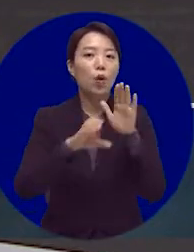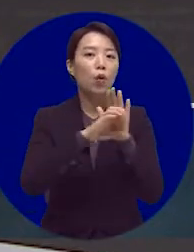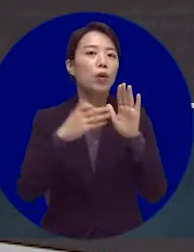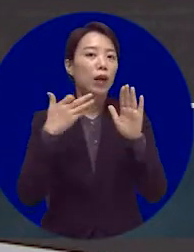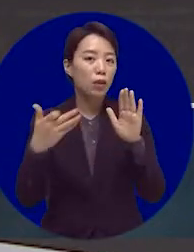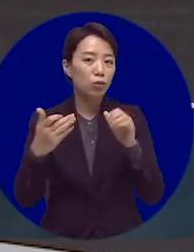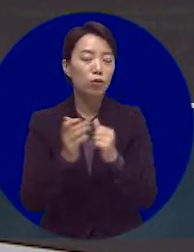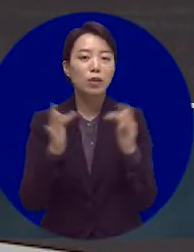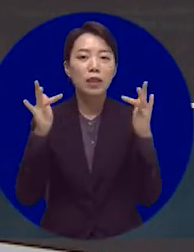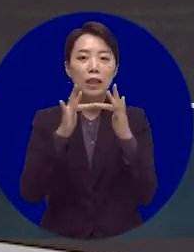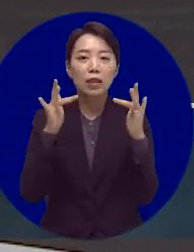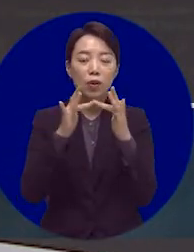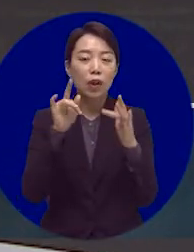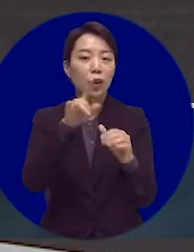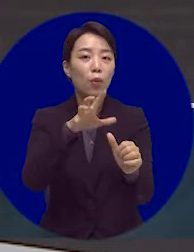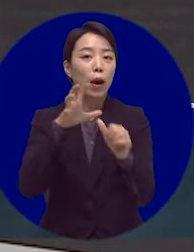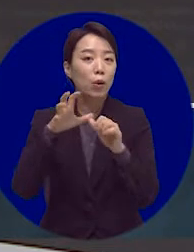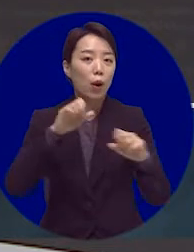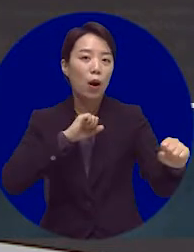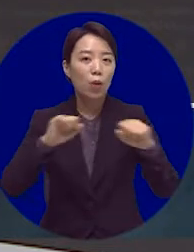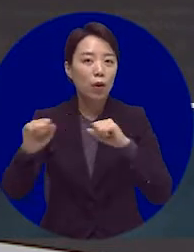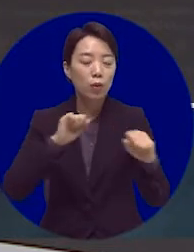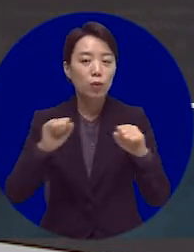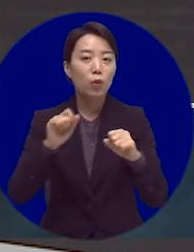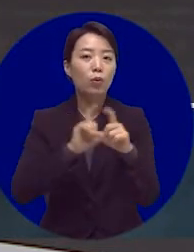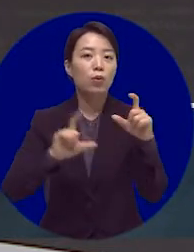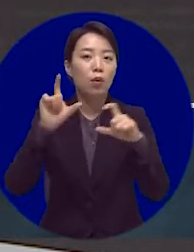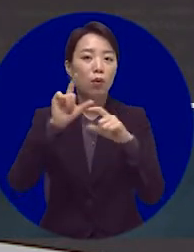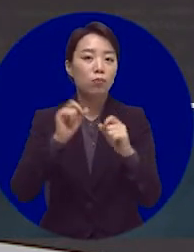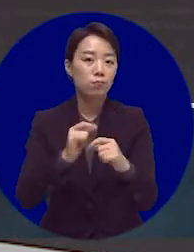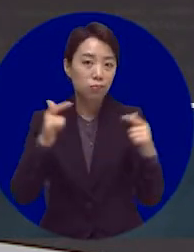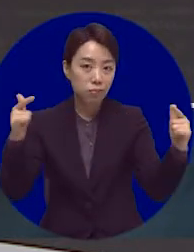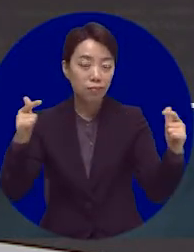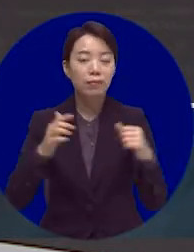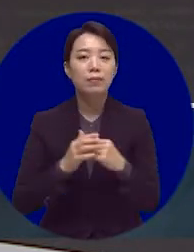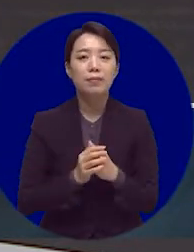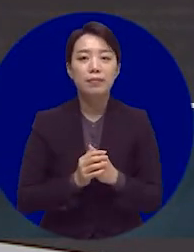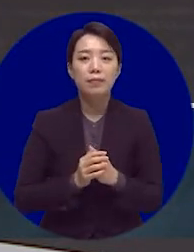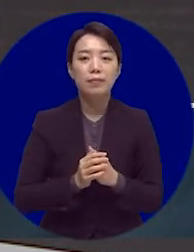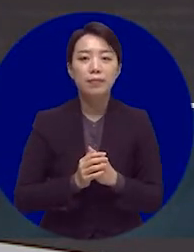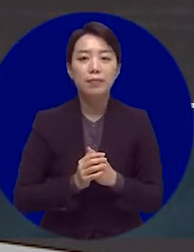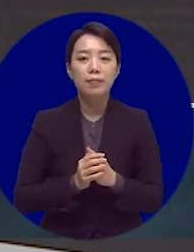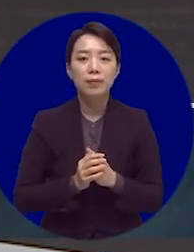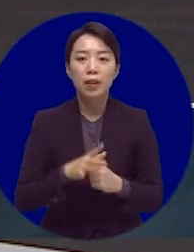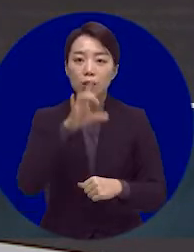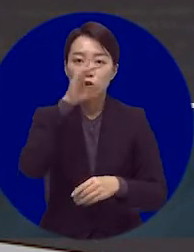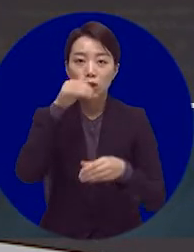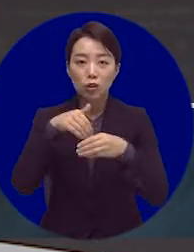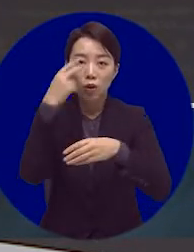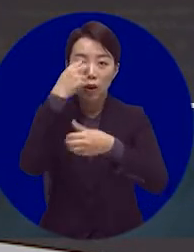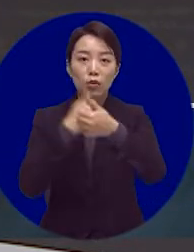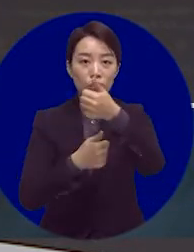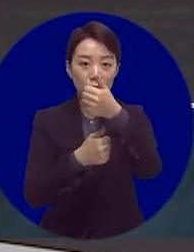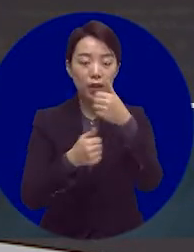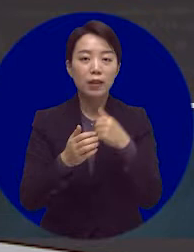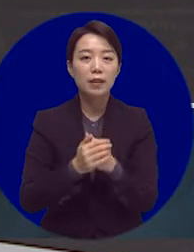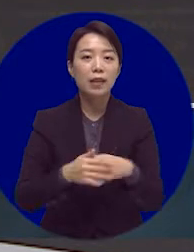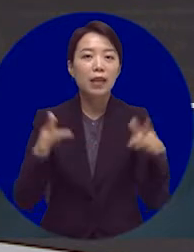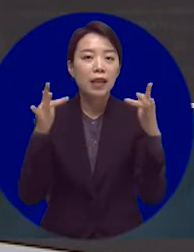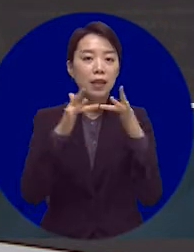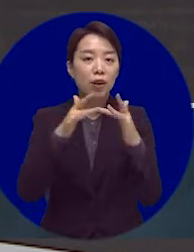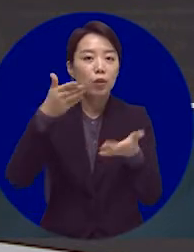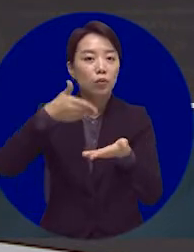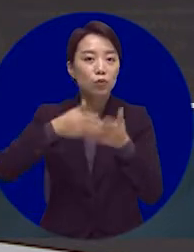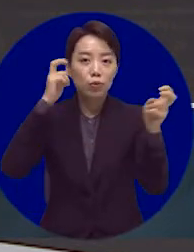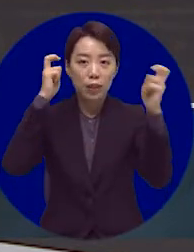인해 인터넷을 이용한 선거운동이 더욱 확대될 것으로 예상됩니다. 이에 중앙선거관리위원회는 인터넷